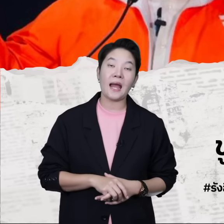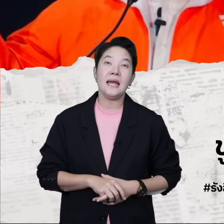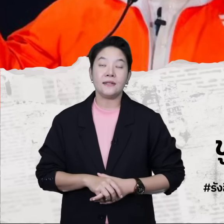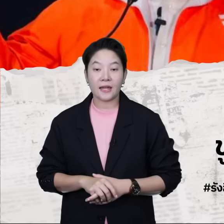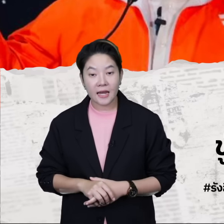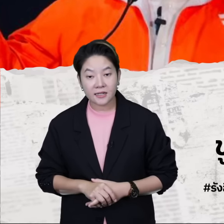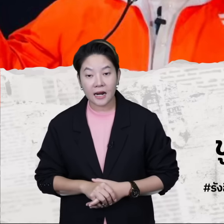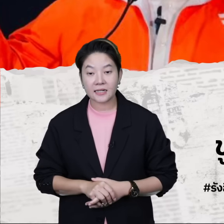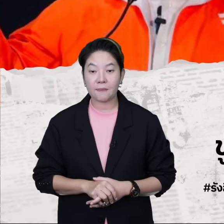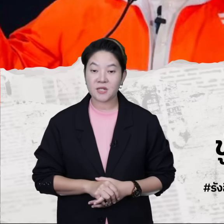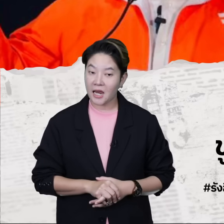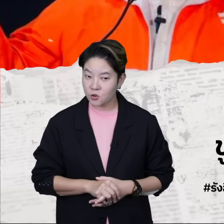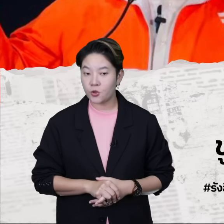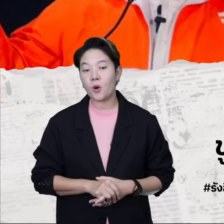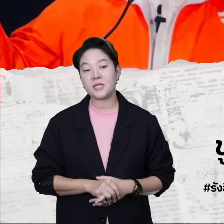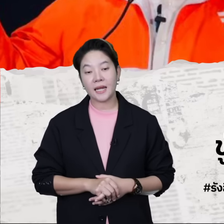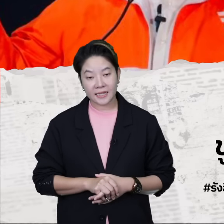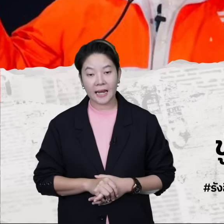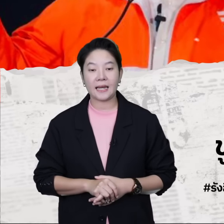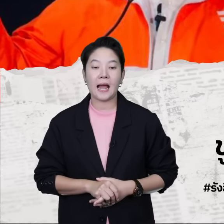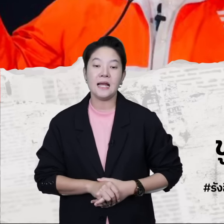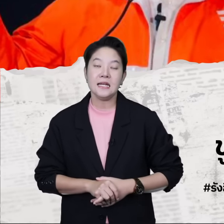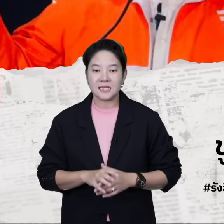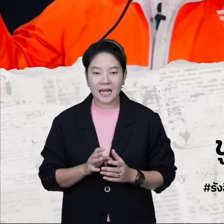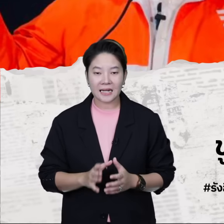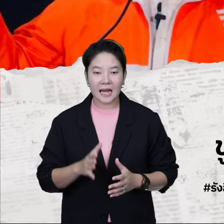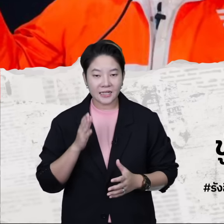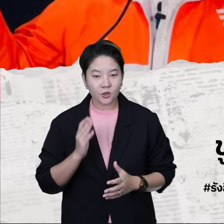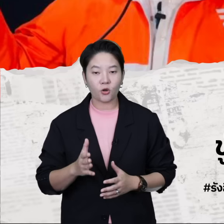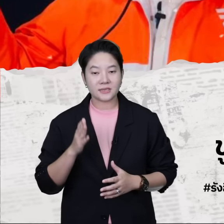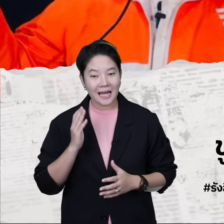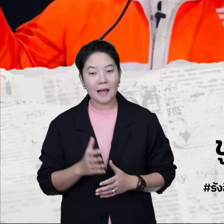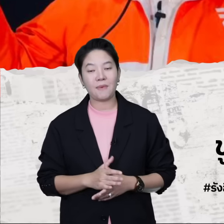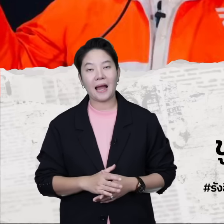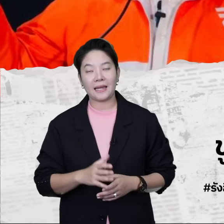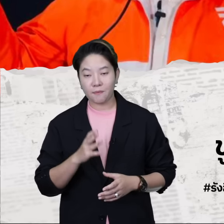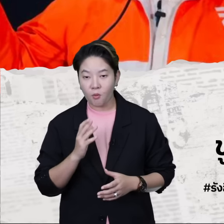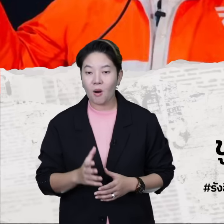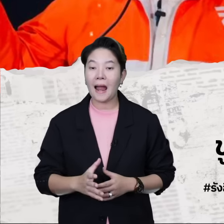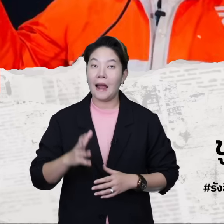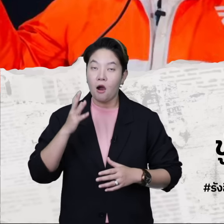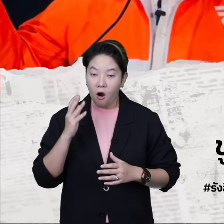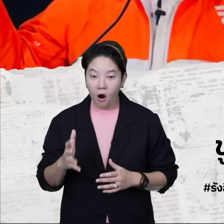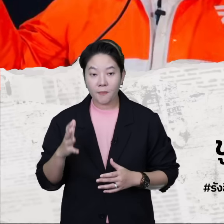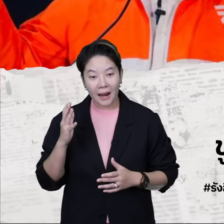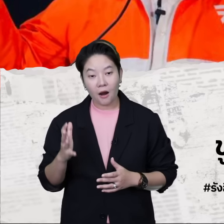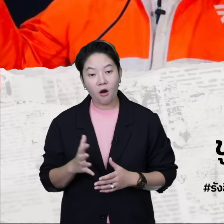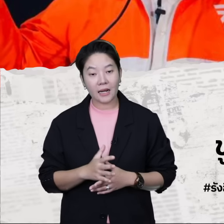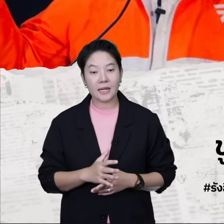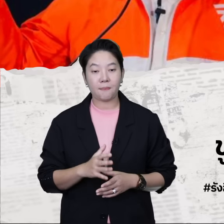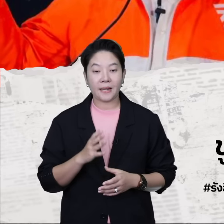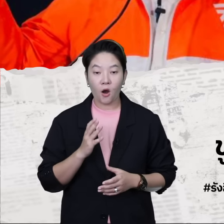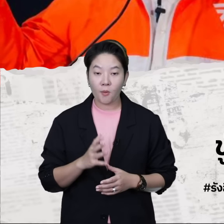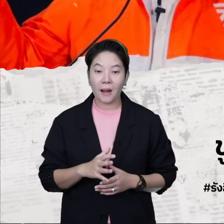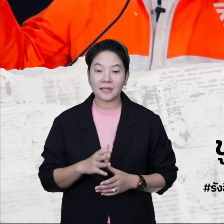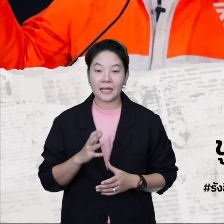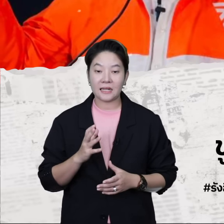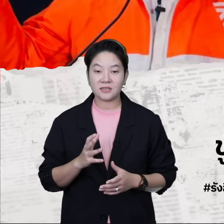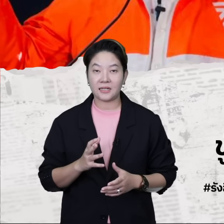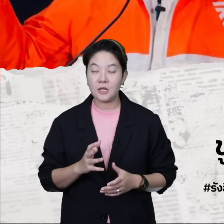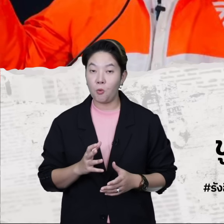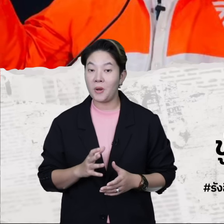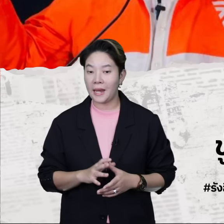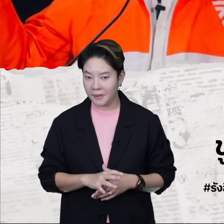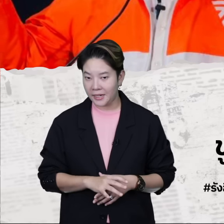างเดียวนะแต่ยังเกิดกับประชาชนด้วยเช่นกันนะฮะจากการที่ตนทราบมาเนี่ยพบว่าห้องพักห้องนั้นเนี่ยเป็นห้องพัก